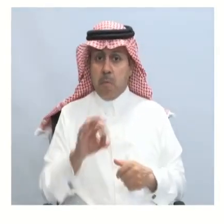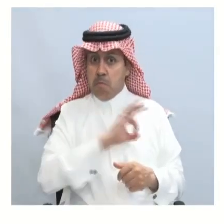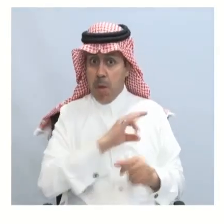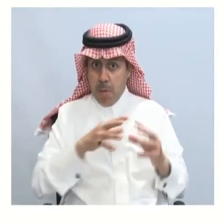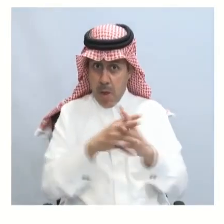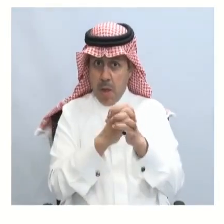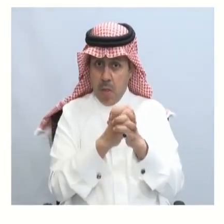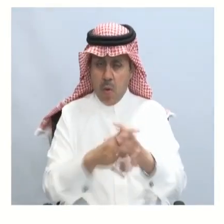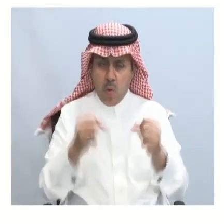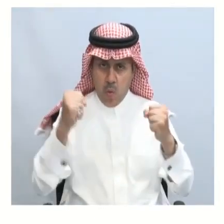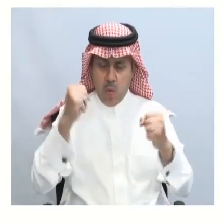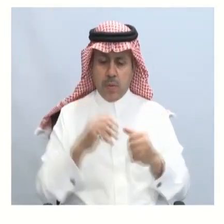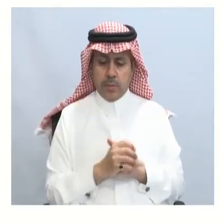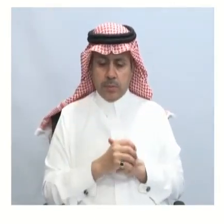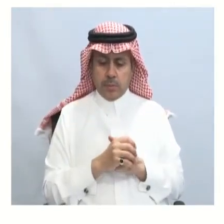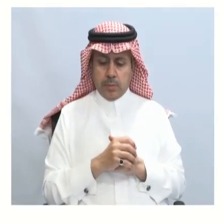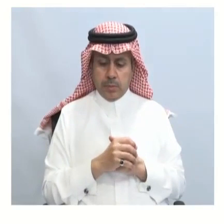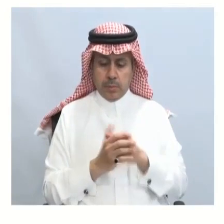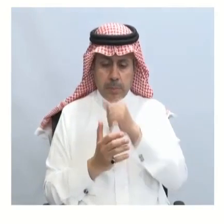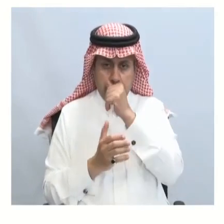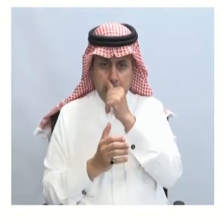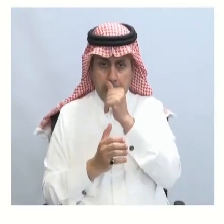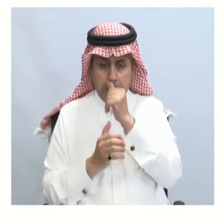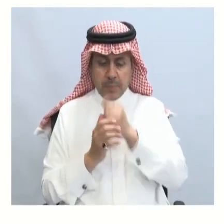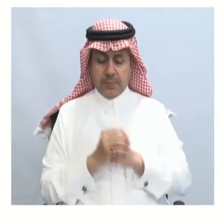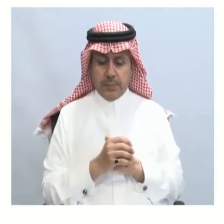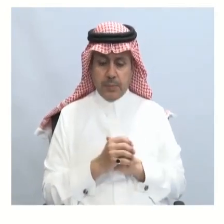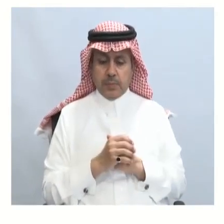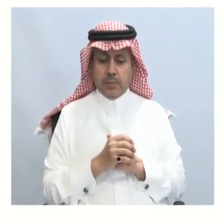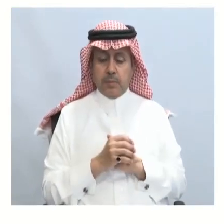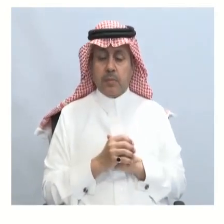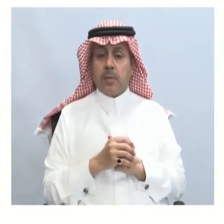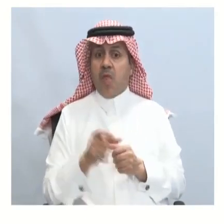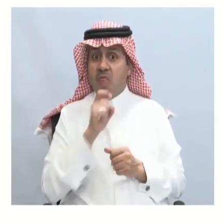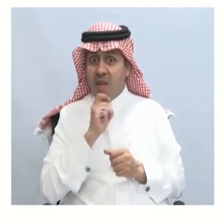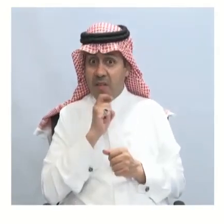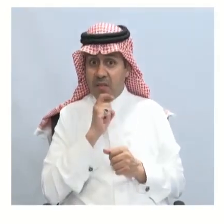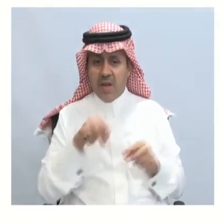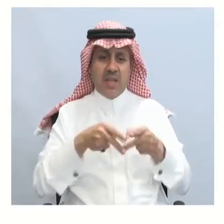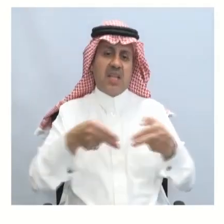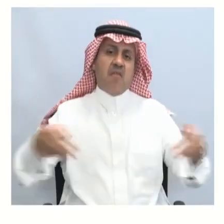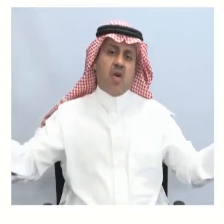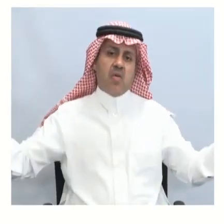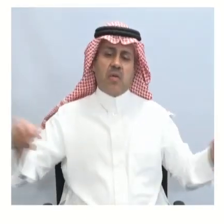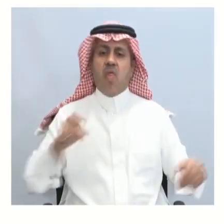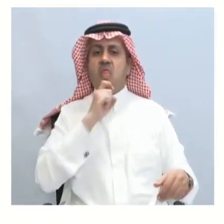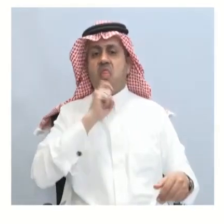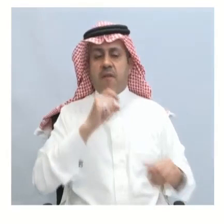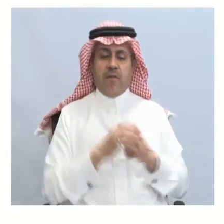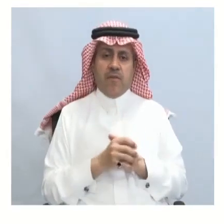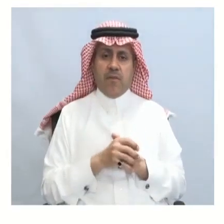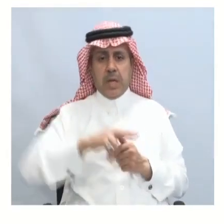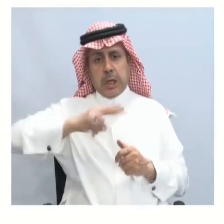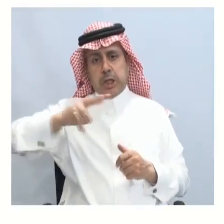قوتكم اي قوتكم فمتى تذهب هذه القوه تذهب في حال التفرق وفي حال